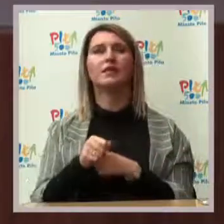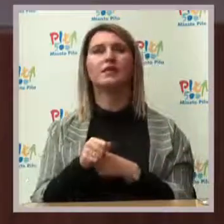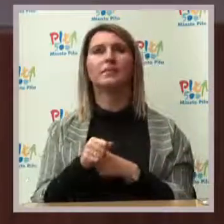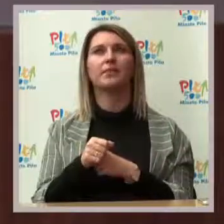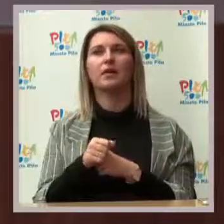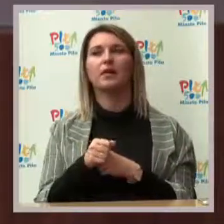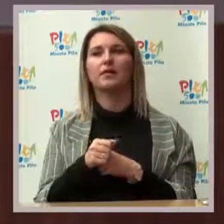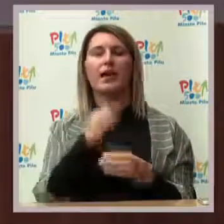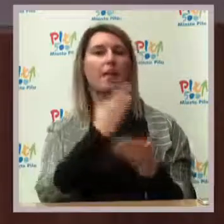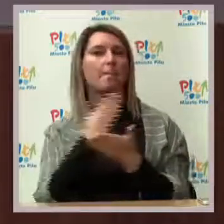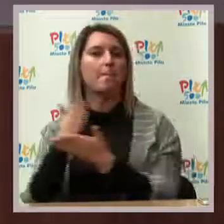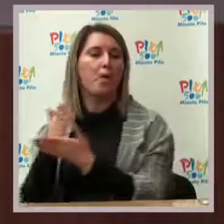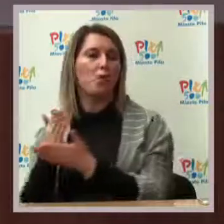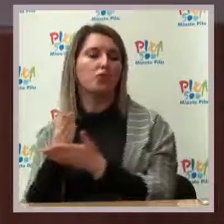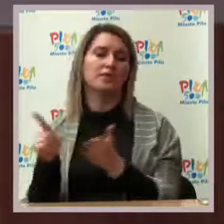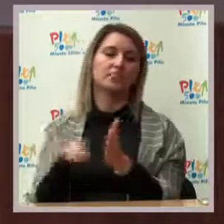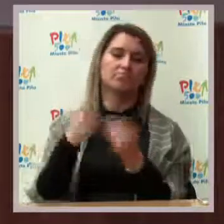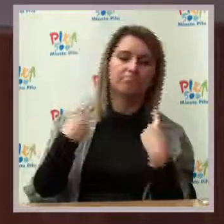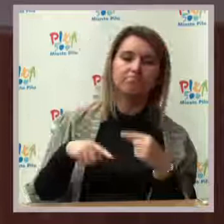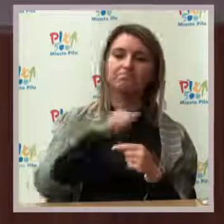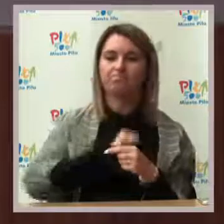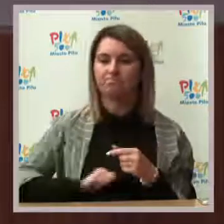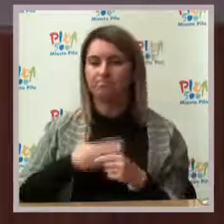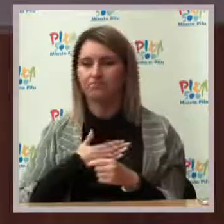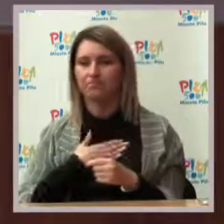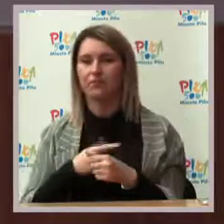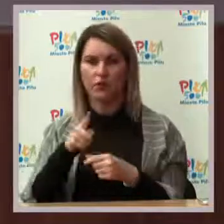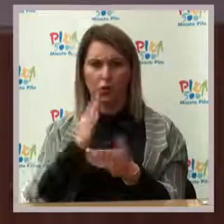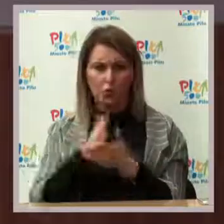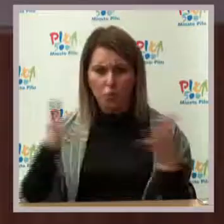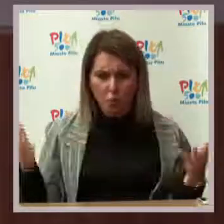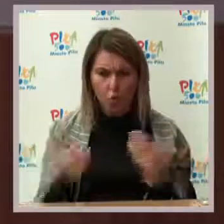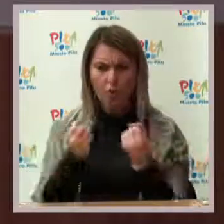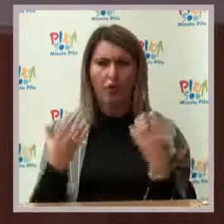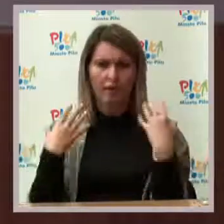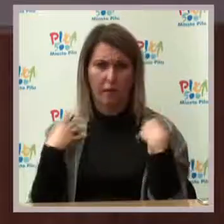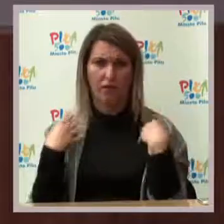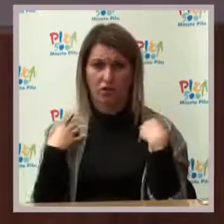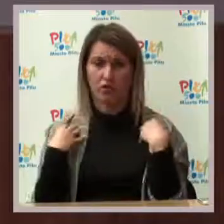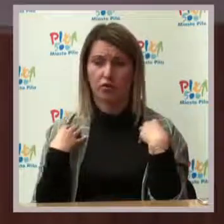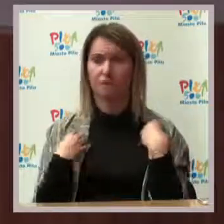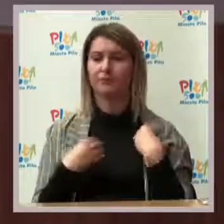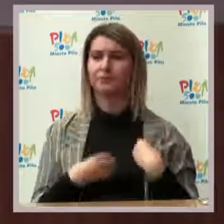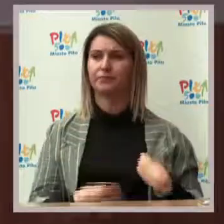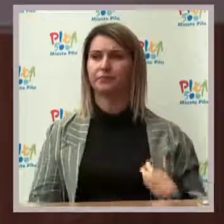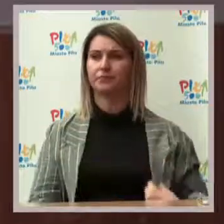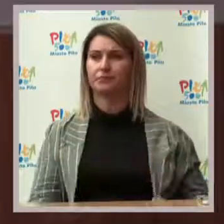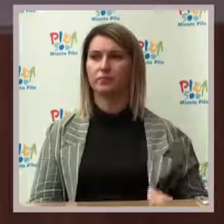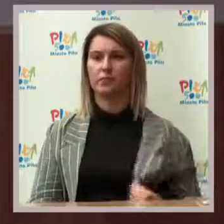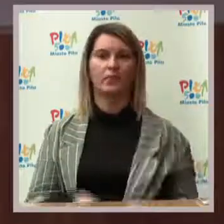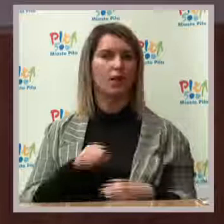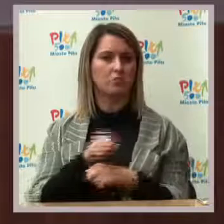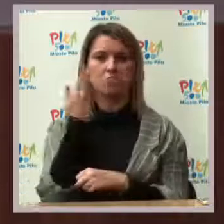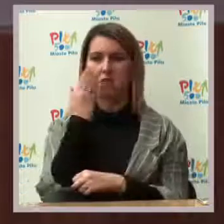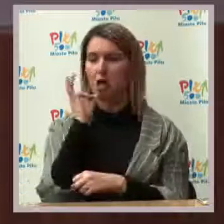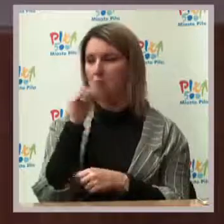najlepszych inwestycji, którą poczyniliśmy. Uratowała już wielokrotnie życie, jest bardzo dobrze